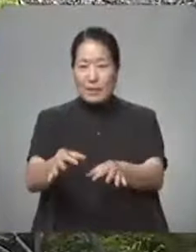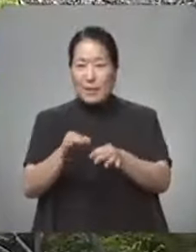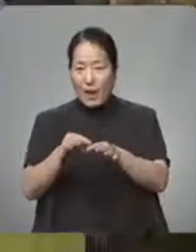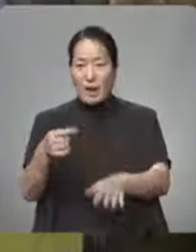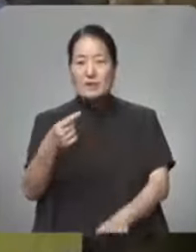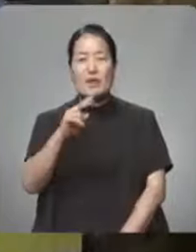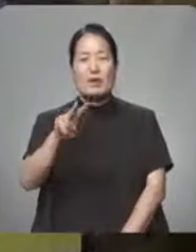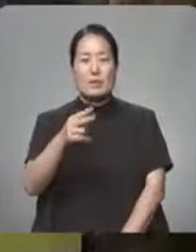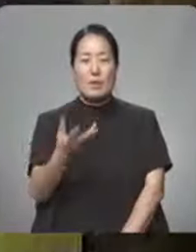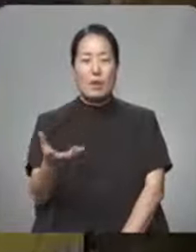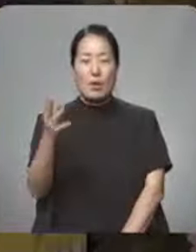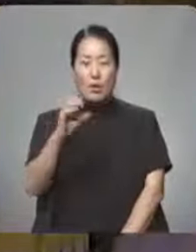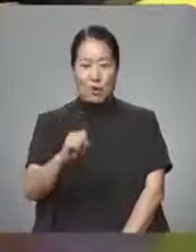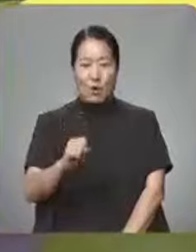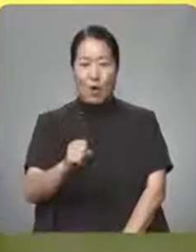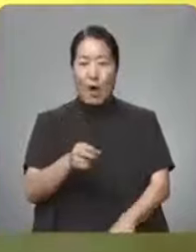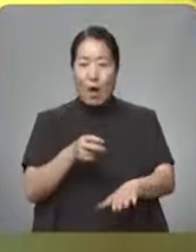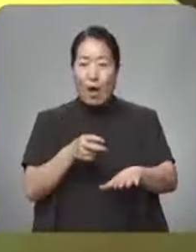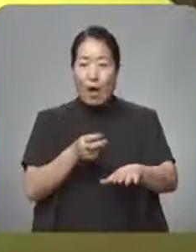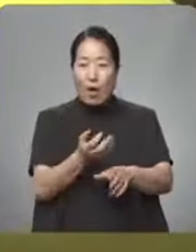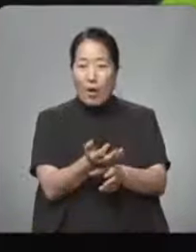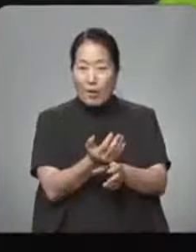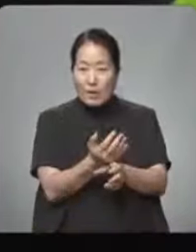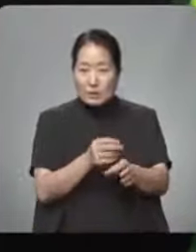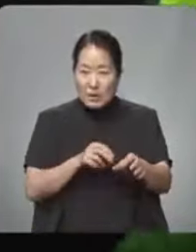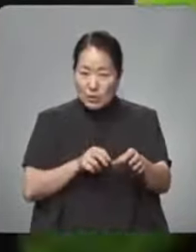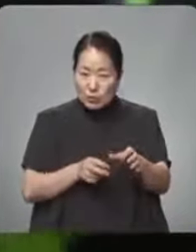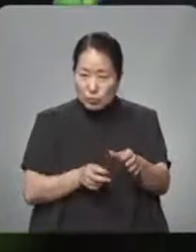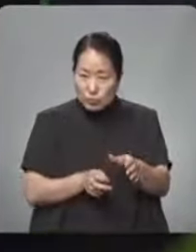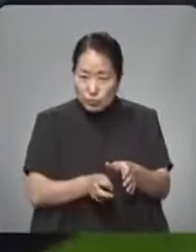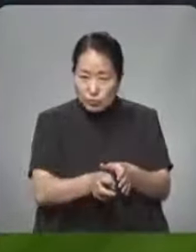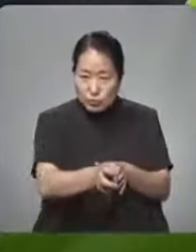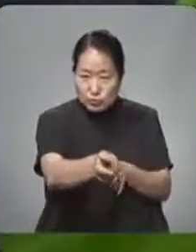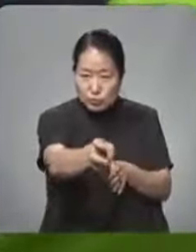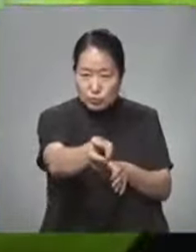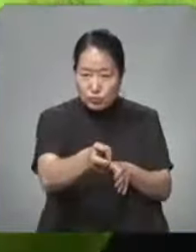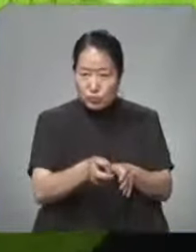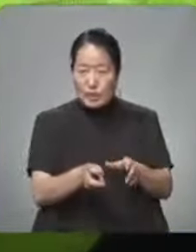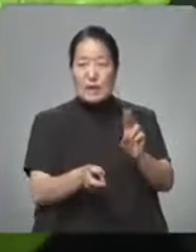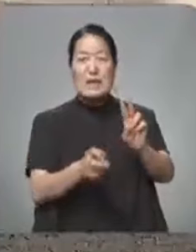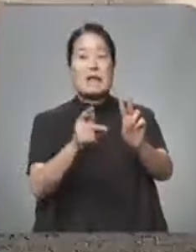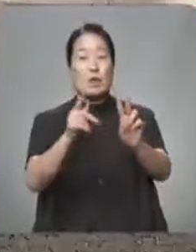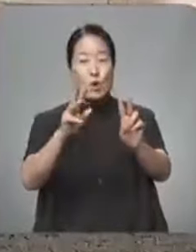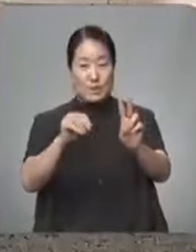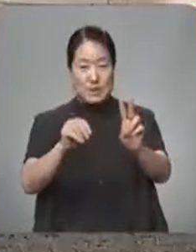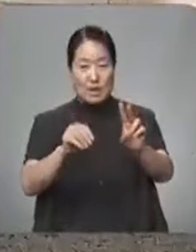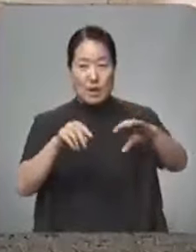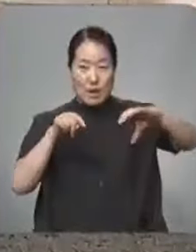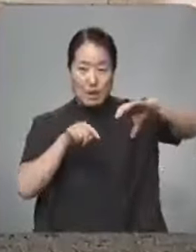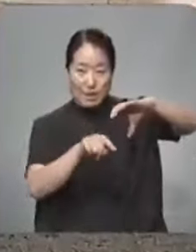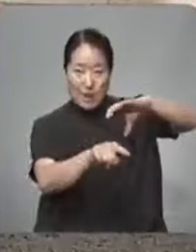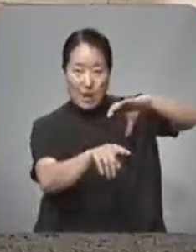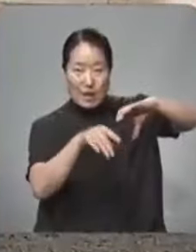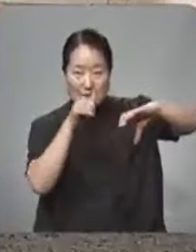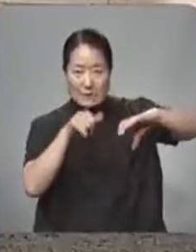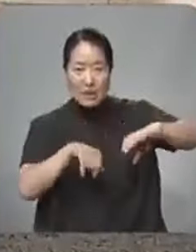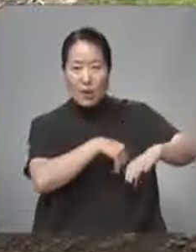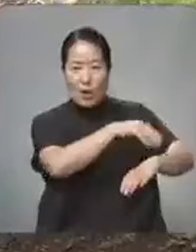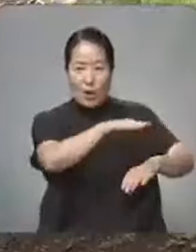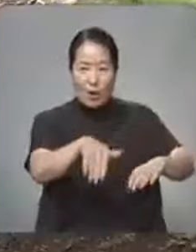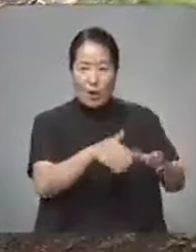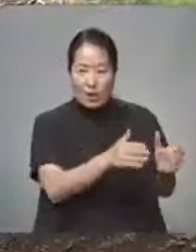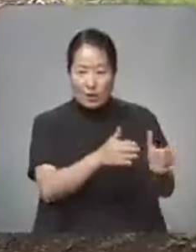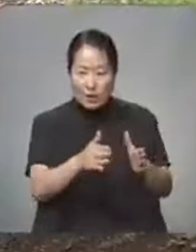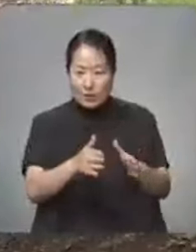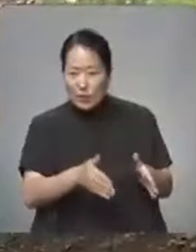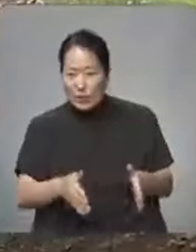투입됐습니다. 화물차가 다닐 수 있도록 길이 2km가 넘는 갱도를 만들었습니다. 광산 터를 정비하고 주변